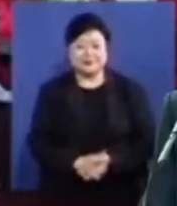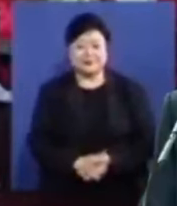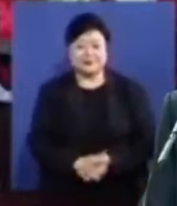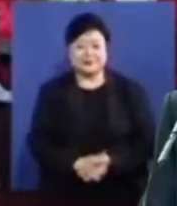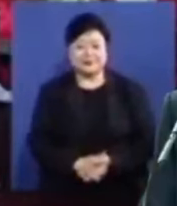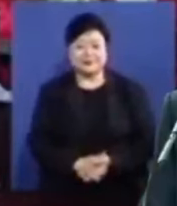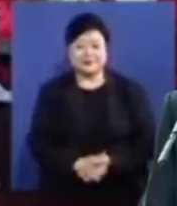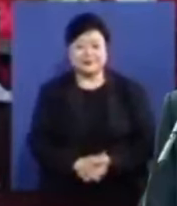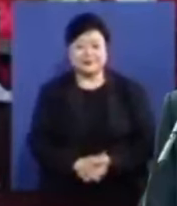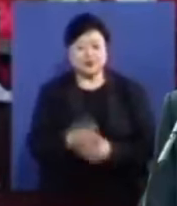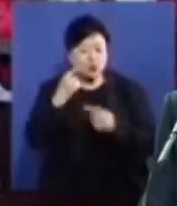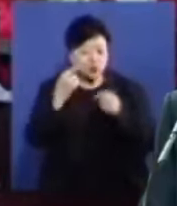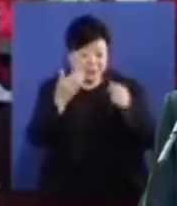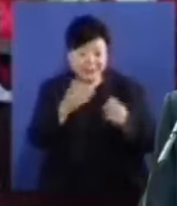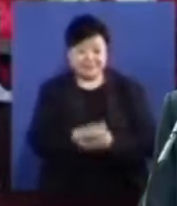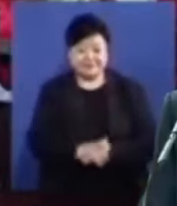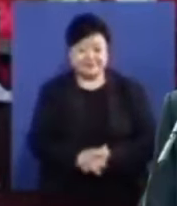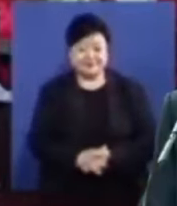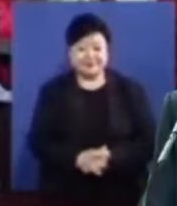제가